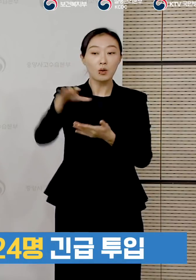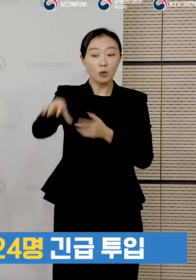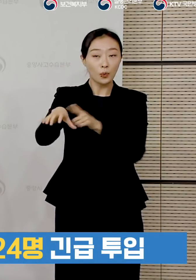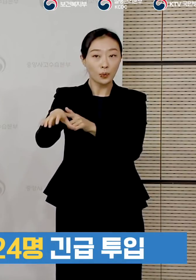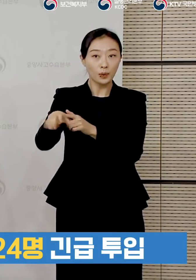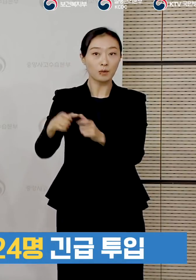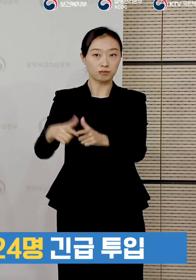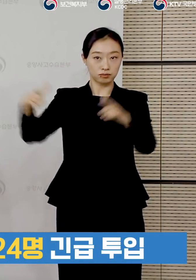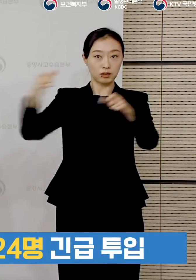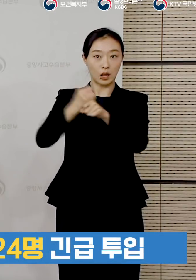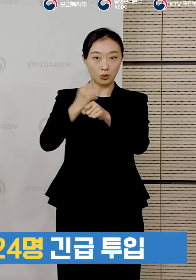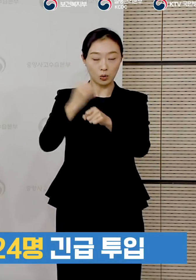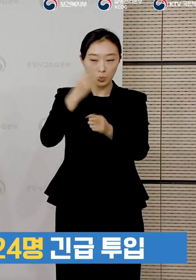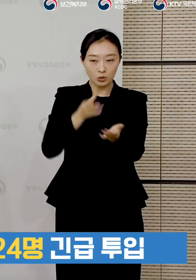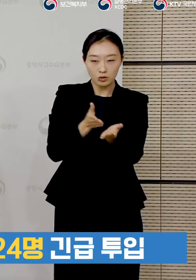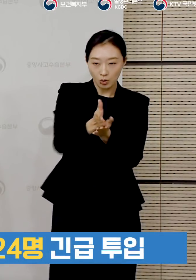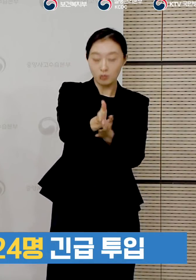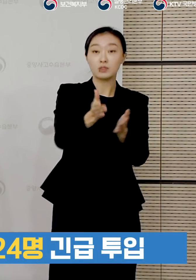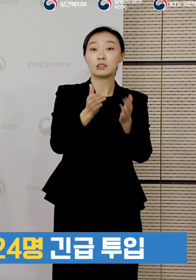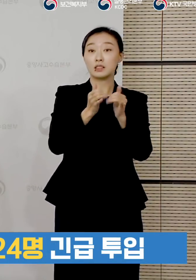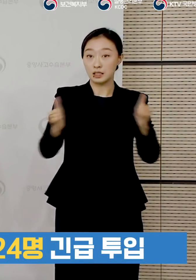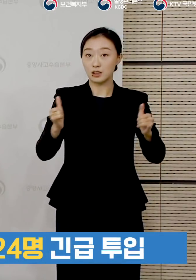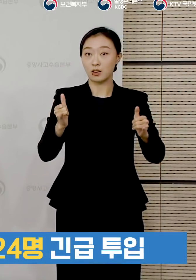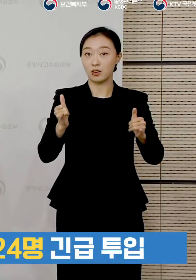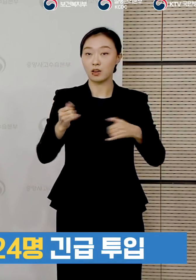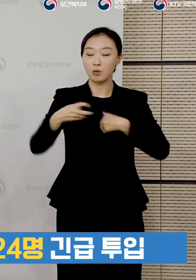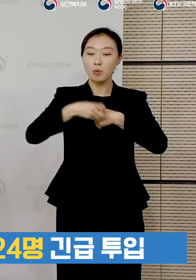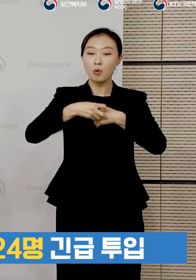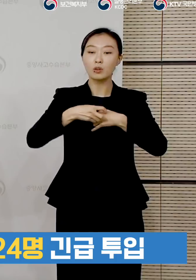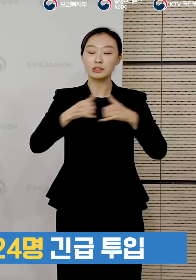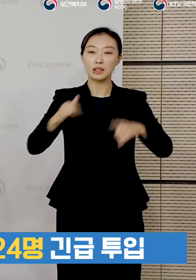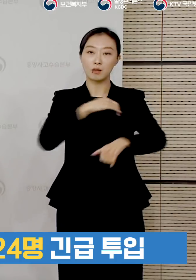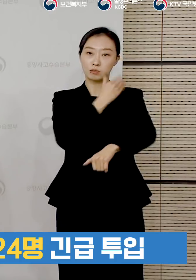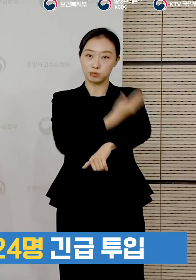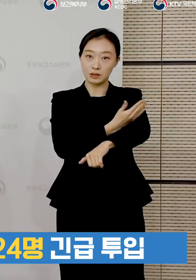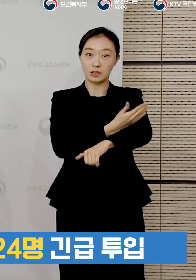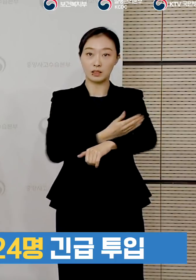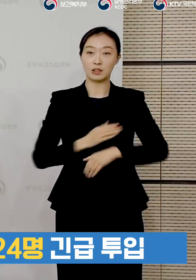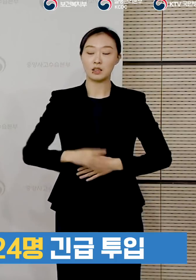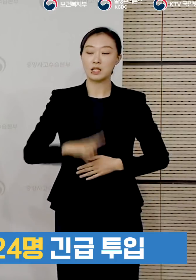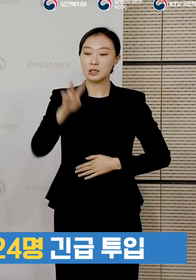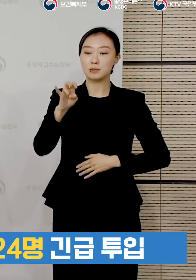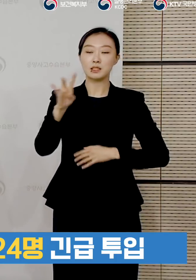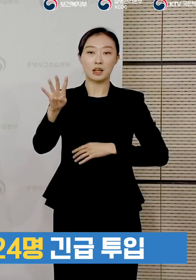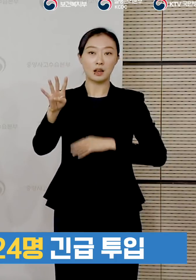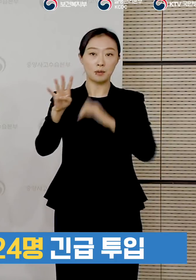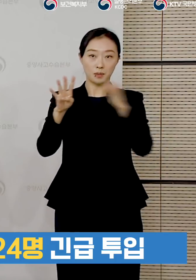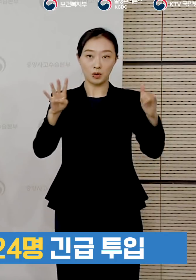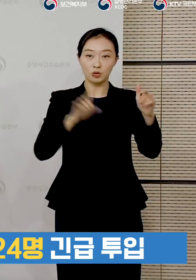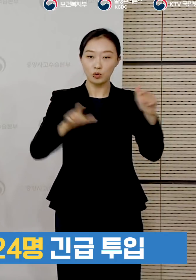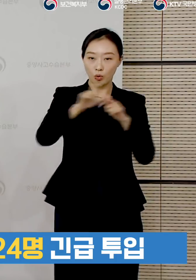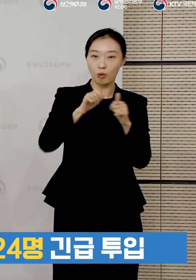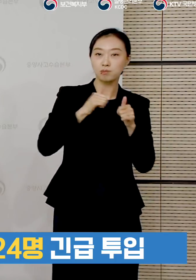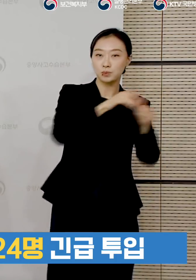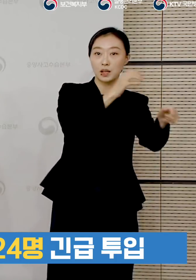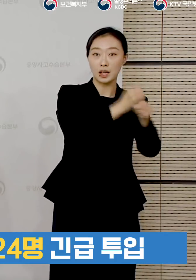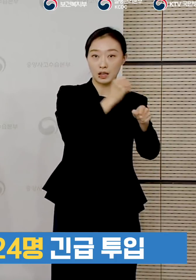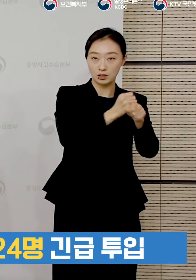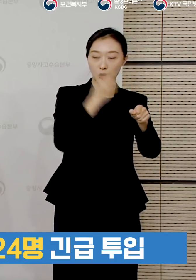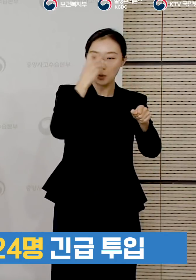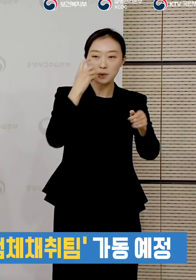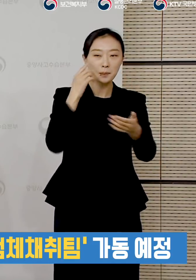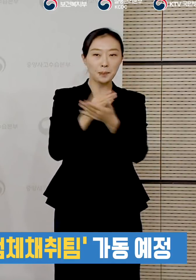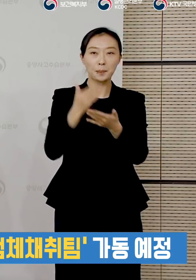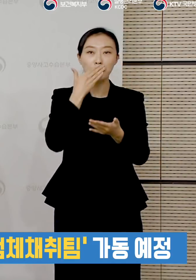전문 인력도 공중보건의사 24명을 긴급 투입하여 진단검사 물량을 대폭 확대하고